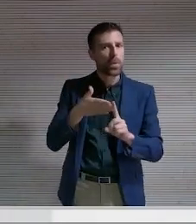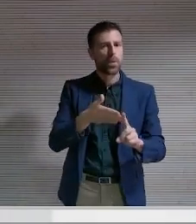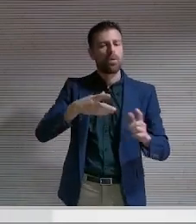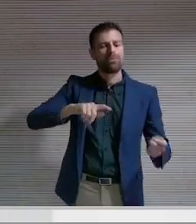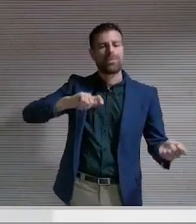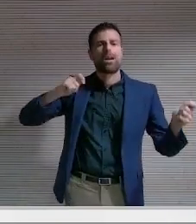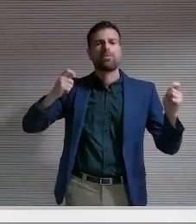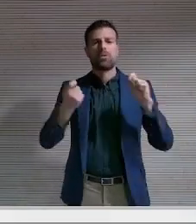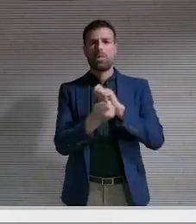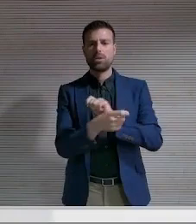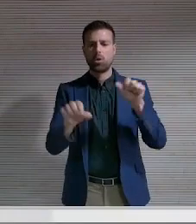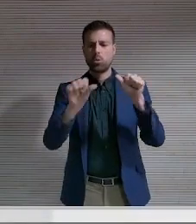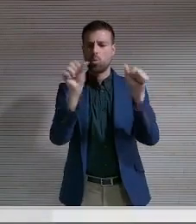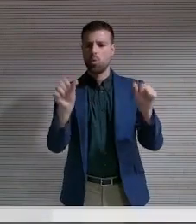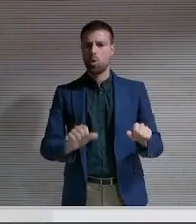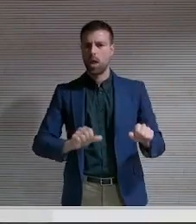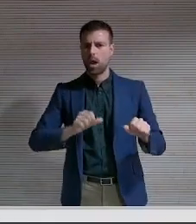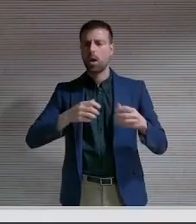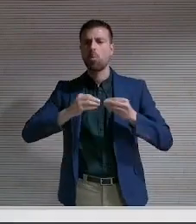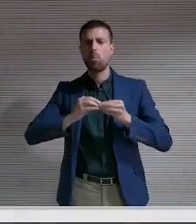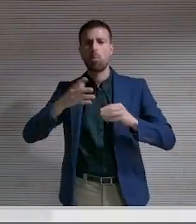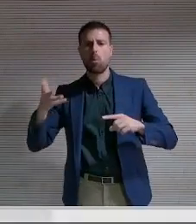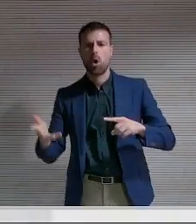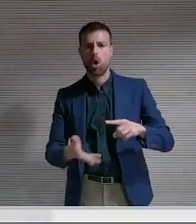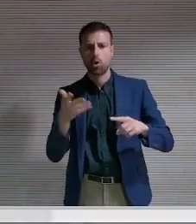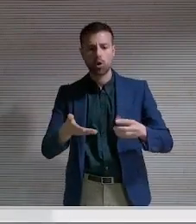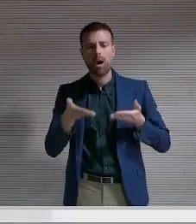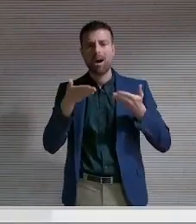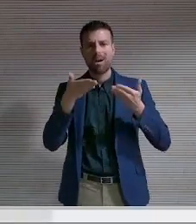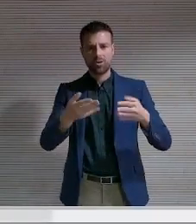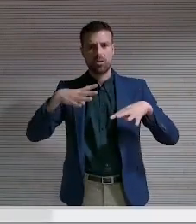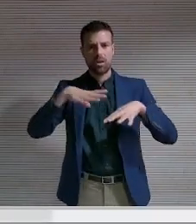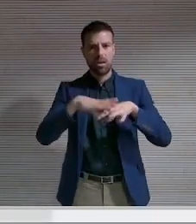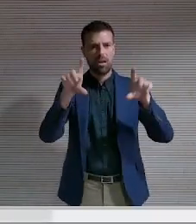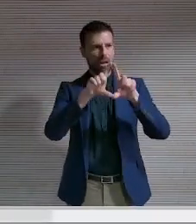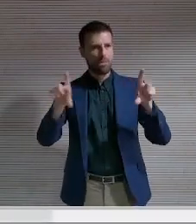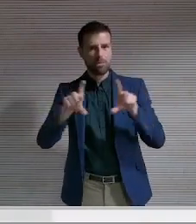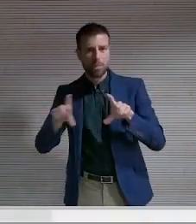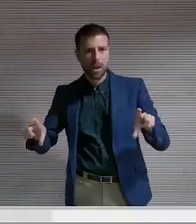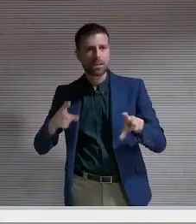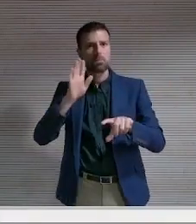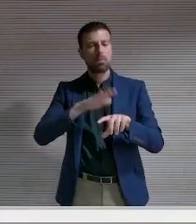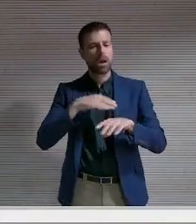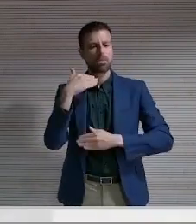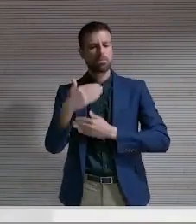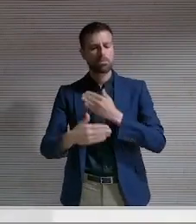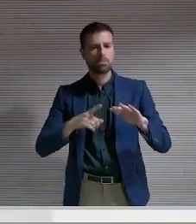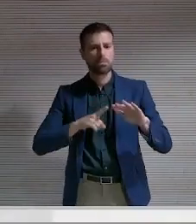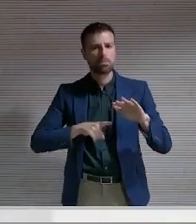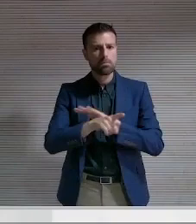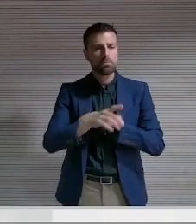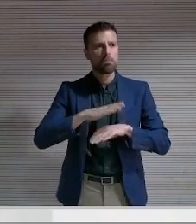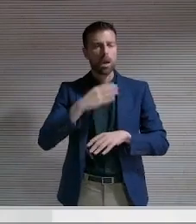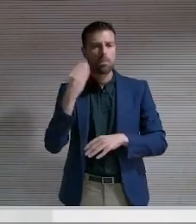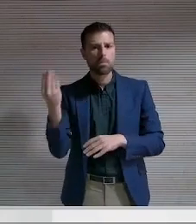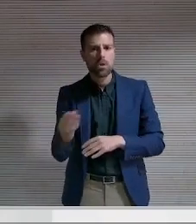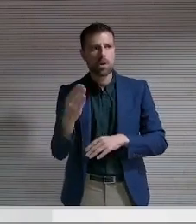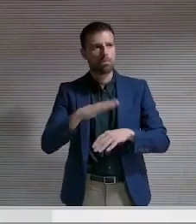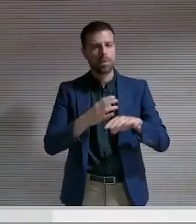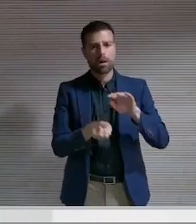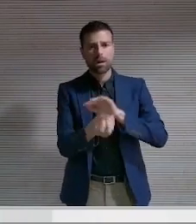model productiu, que van també en la línia d'ajudar el teixit empresarial del país a desenvolupar-se, a millorar, a